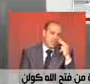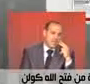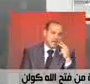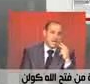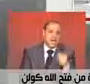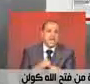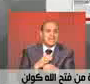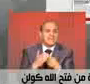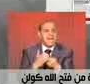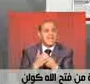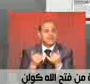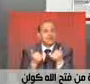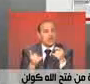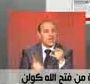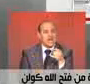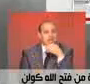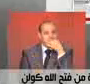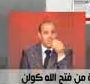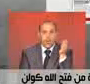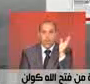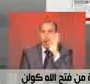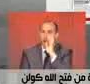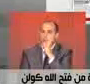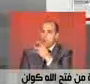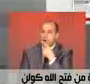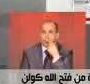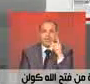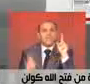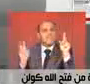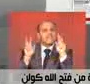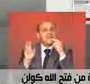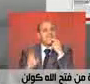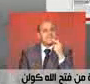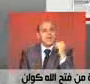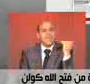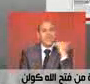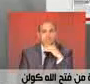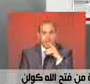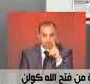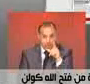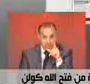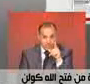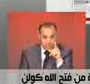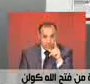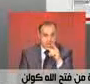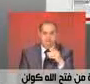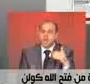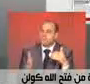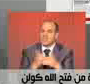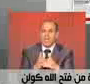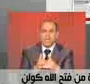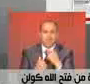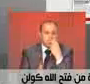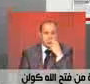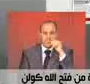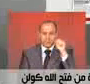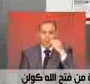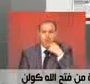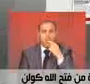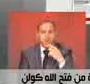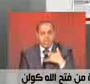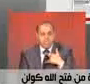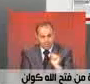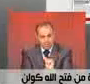رئيس تحرير الصحيفة كلمة أمام الحشود بثها التلفزيون على الهواء مباشرة متحديا فيها الشرطة بأن